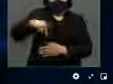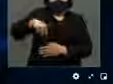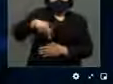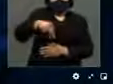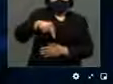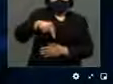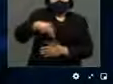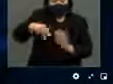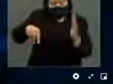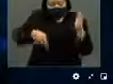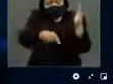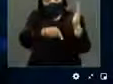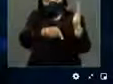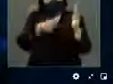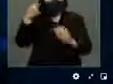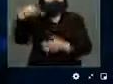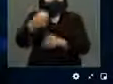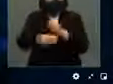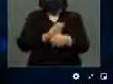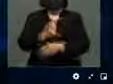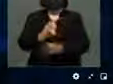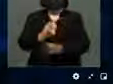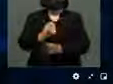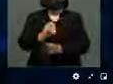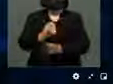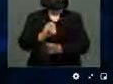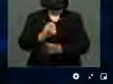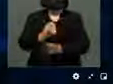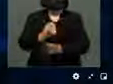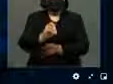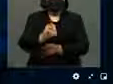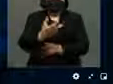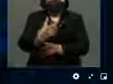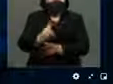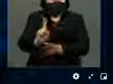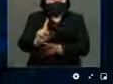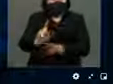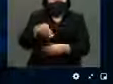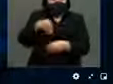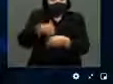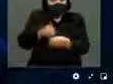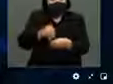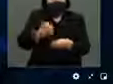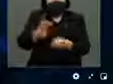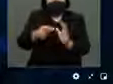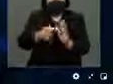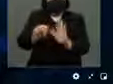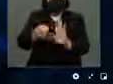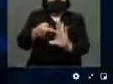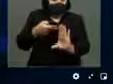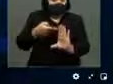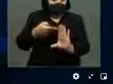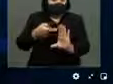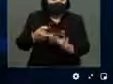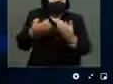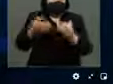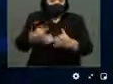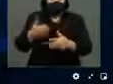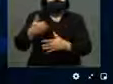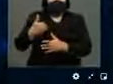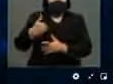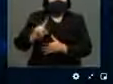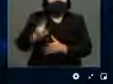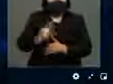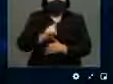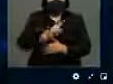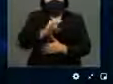ะครับเป็นหญิง60ปีรับจ้างอันนี้นะครับก็อยู่ที่วัฒนานครแล้วก็อีกคนหนึ่งอันนี้ก็มาเป็นนัก